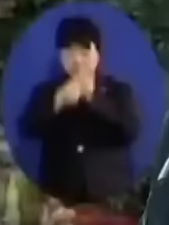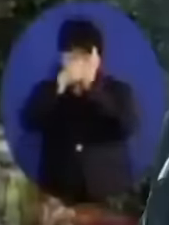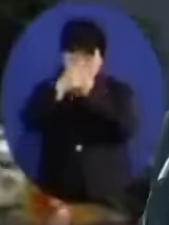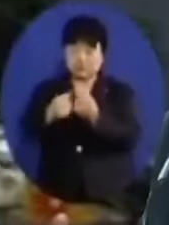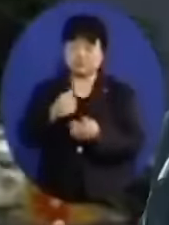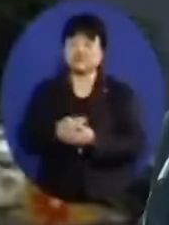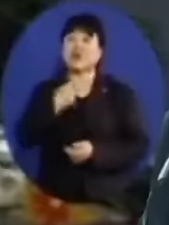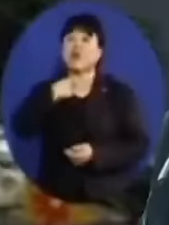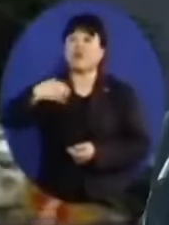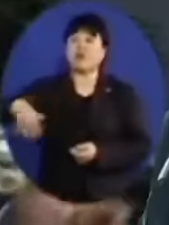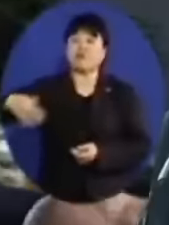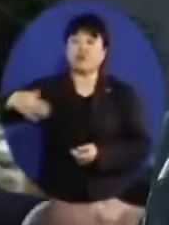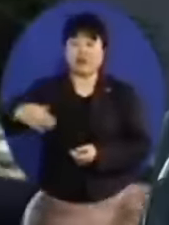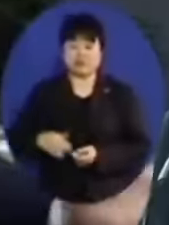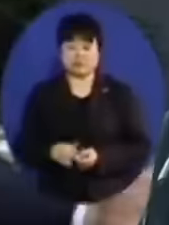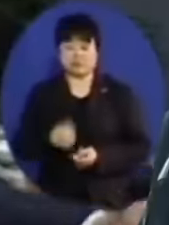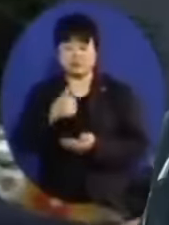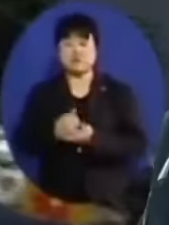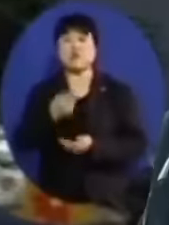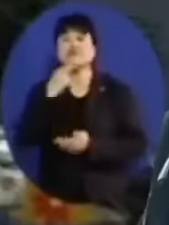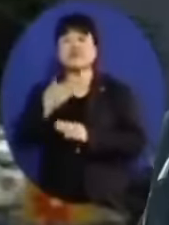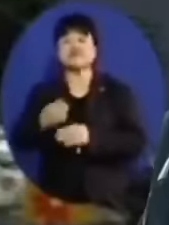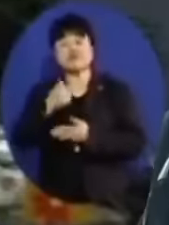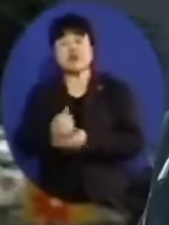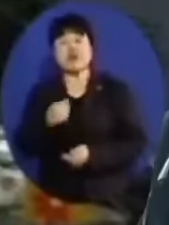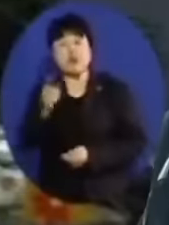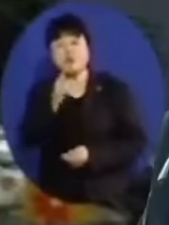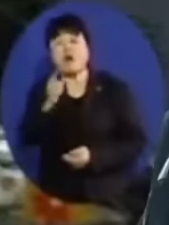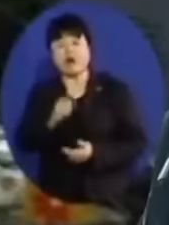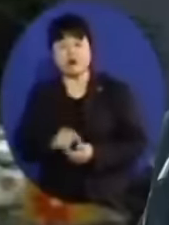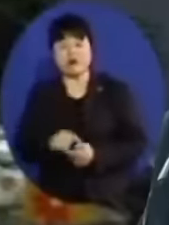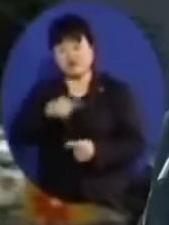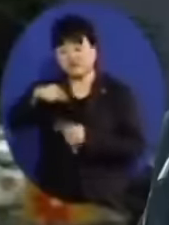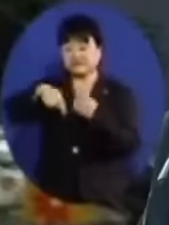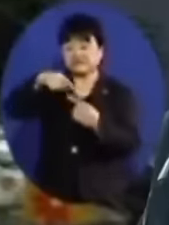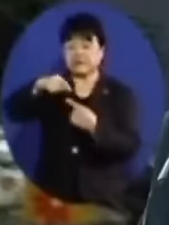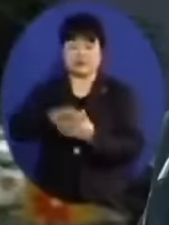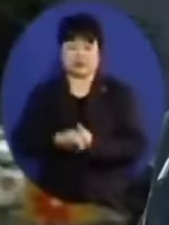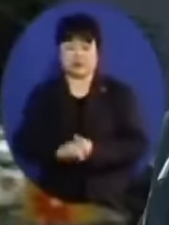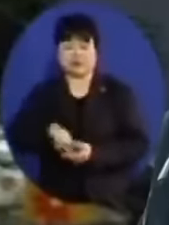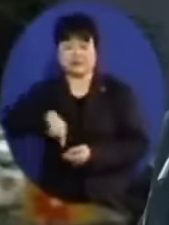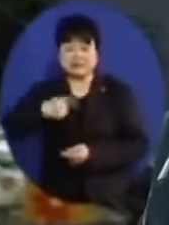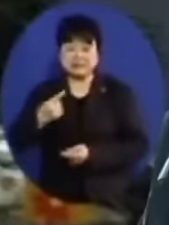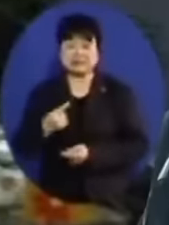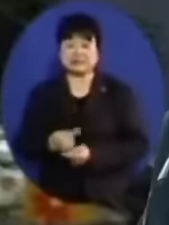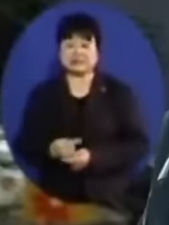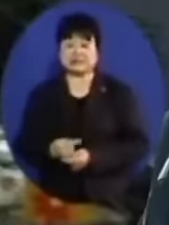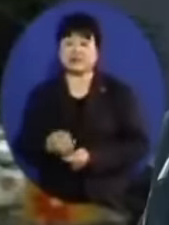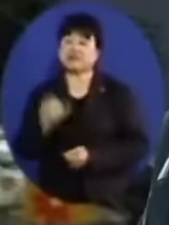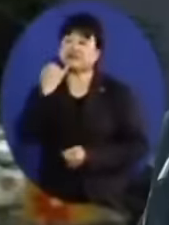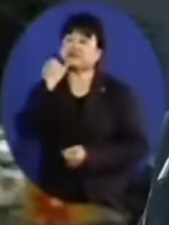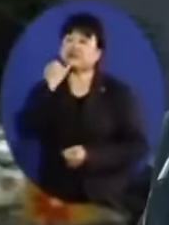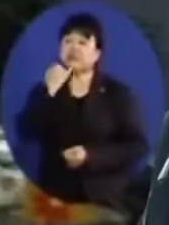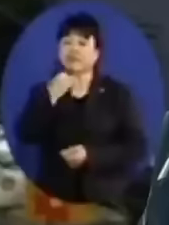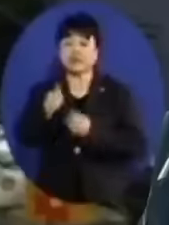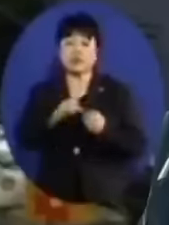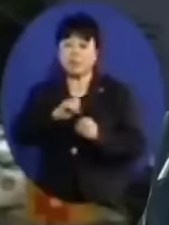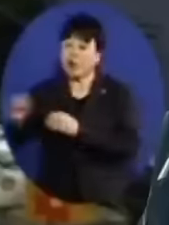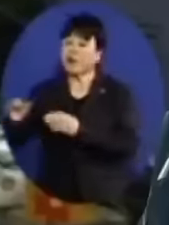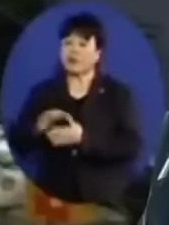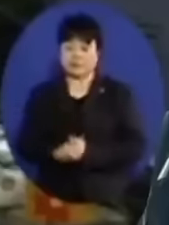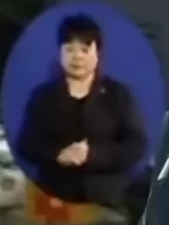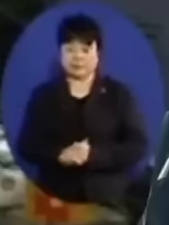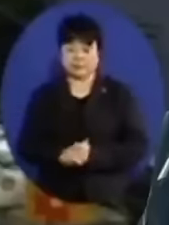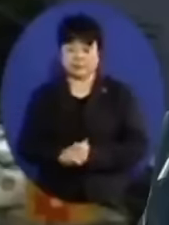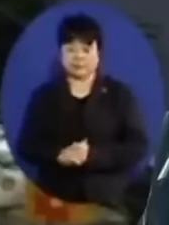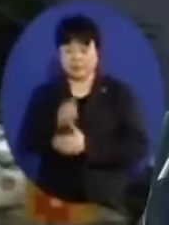이게 무슨 죄냐? 나만 지었냐? 다른 사람도 지었지? 이렇게 변명을 하고 자기를 타당화하면 하나님께 버림을 당합니다. 그건